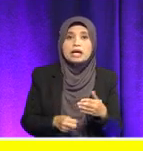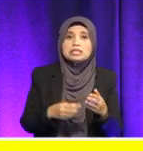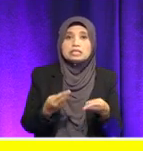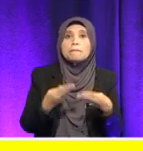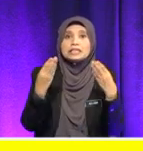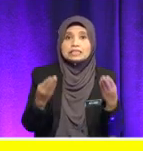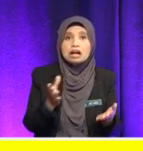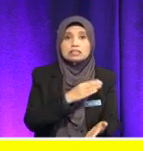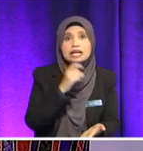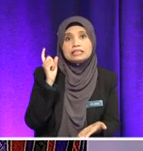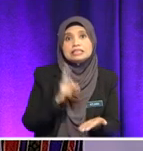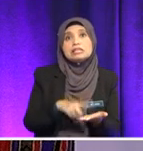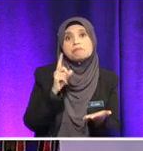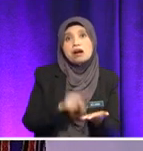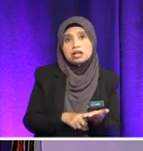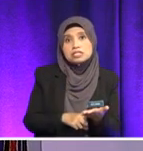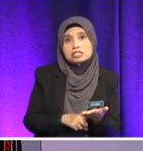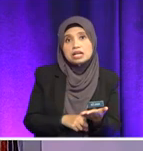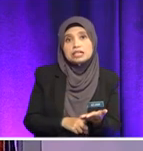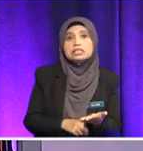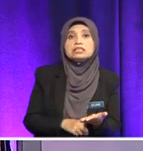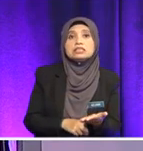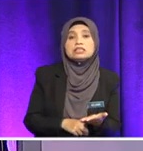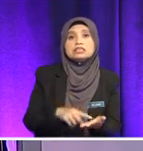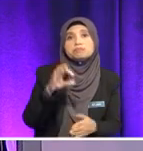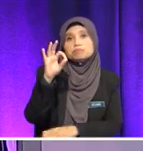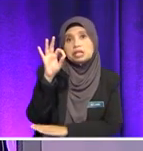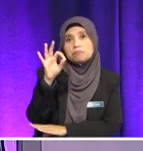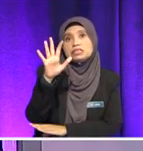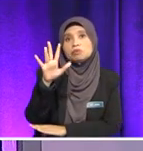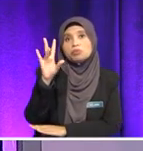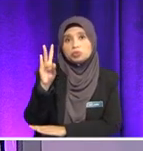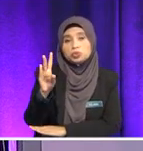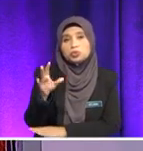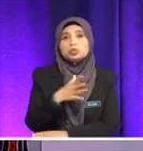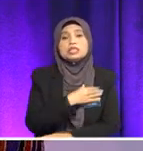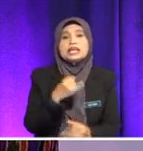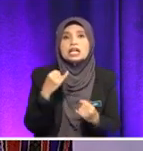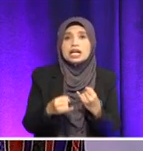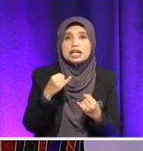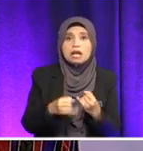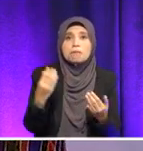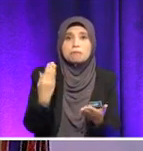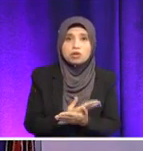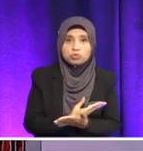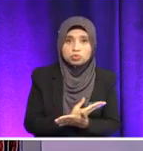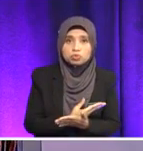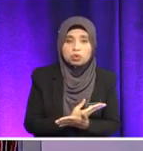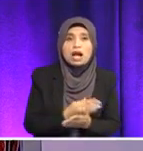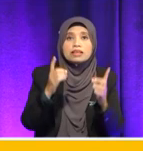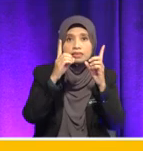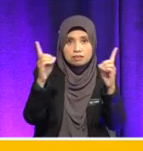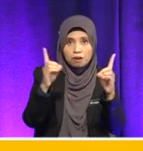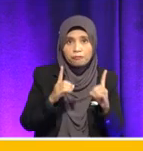10 hingga 11 Juli 1957 dan yang terakhir barulah drag